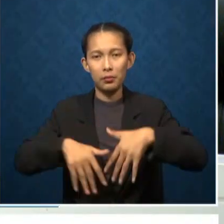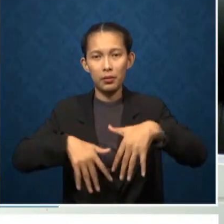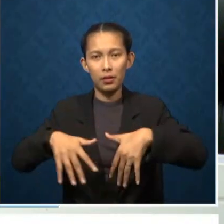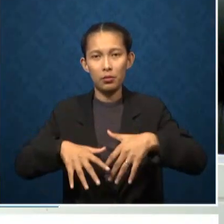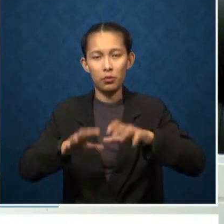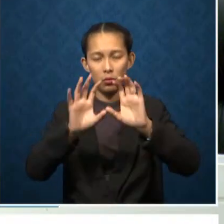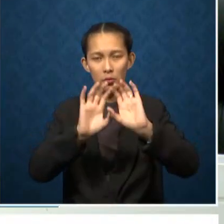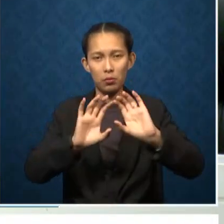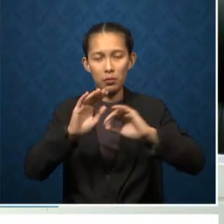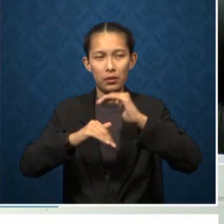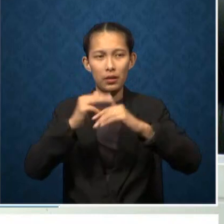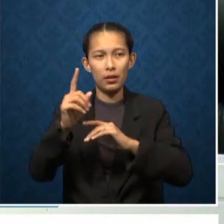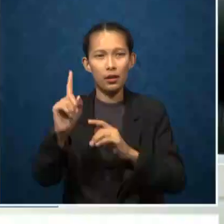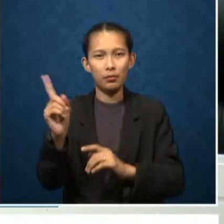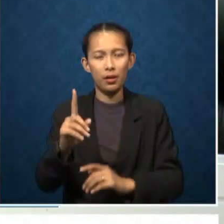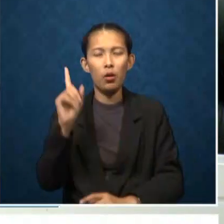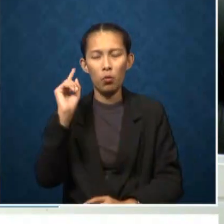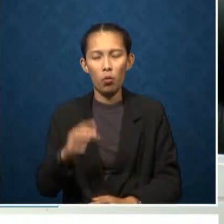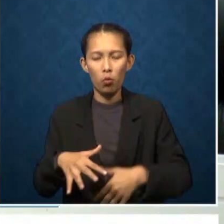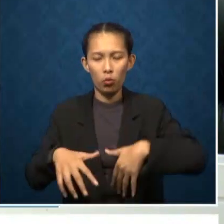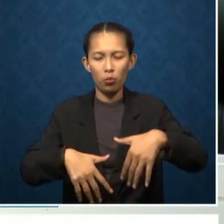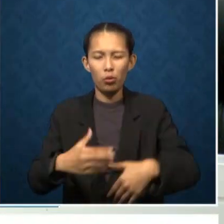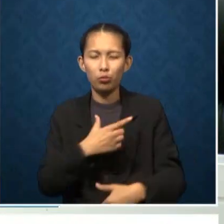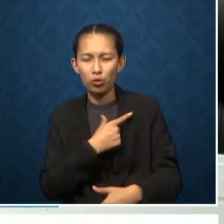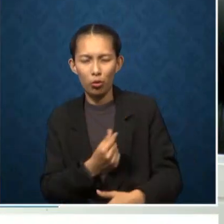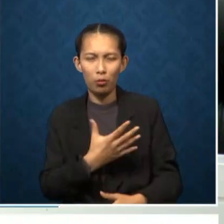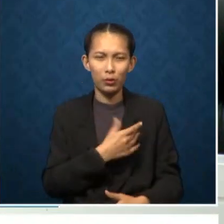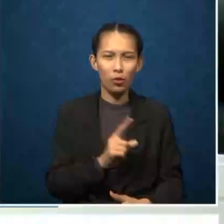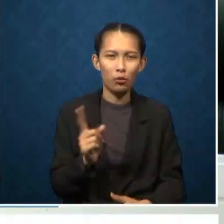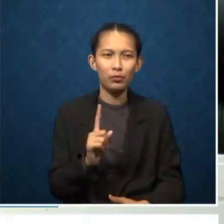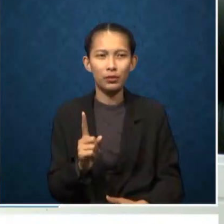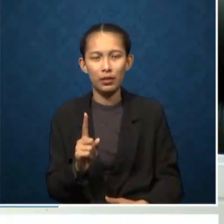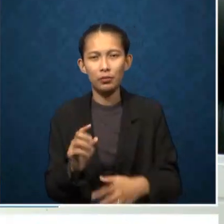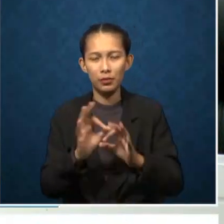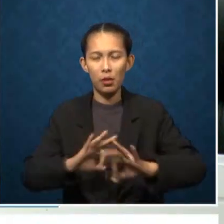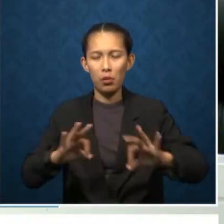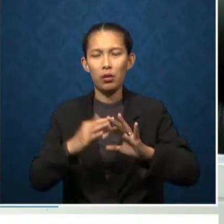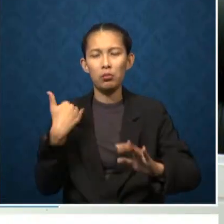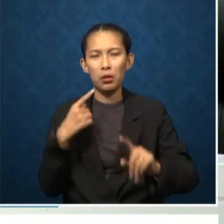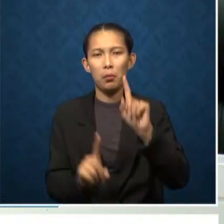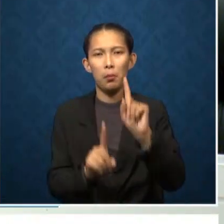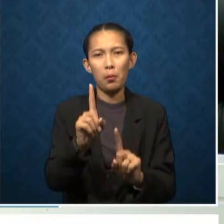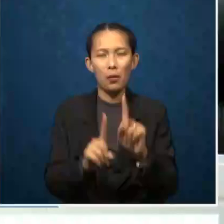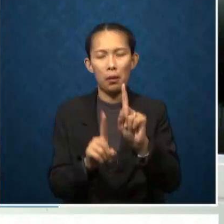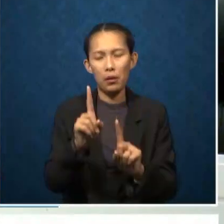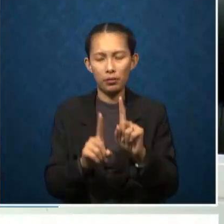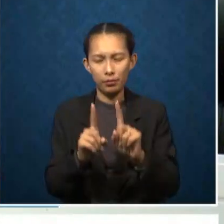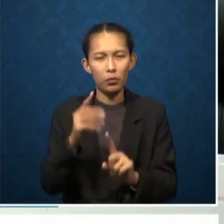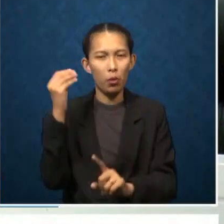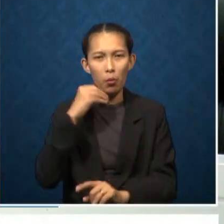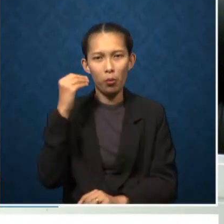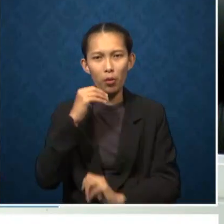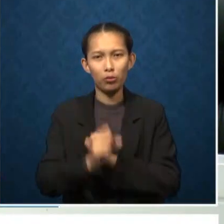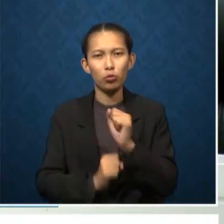ราก็มุ่งเน้นไปที่ความพึงพอใจของประชาชนที่รับบริการภาครัฐซึ่งเรามีการทำการสำรวจความพึงพอใจของประชาชนทุกปีนะ